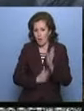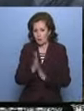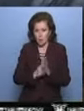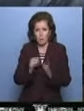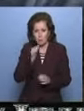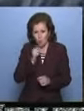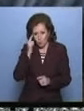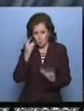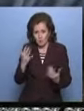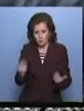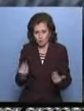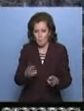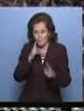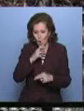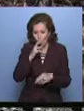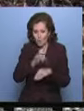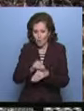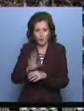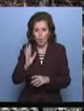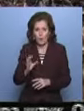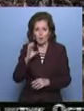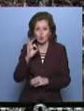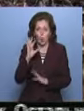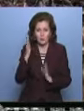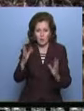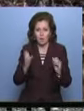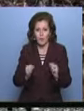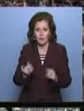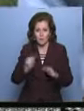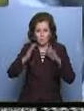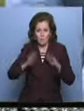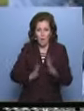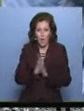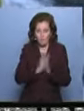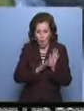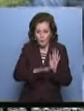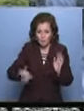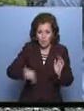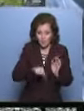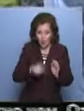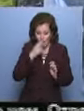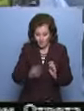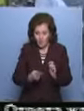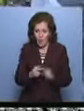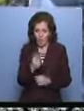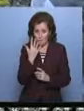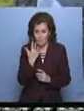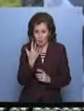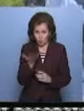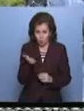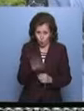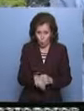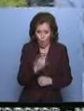сейчас. Поэтому проверяют не только сосны, но и лесную подстилку. На одном квадратном метре, если 5 штук куколок есть уже живых,